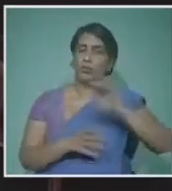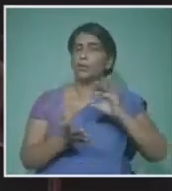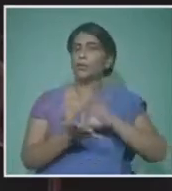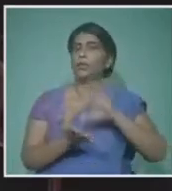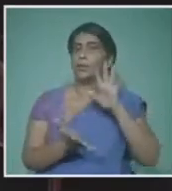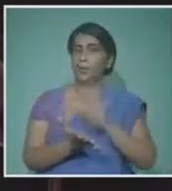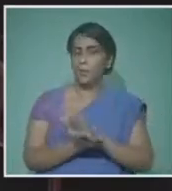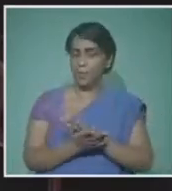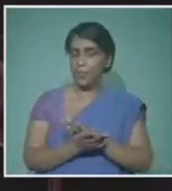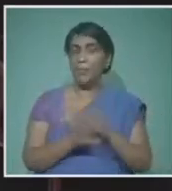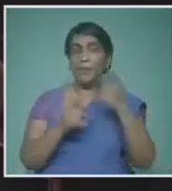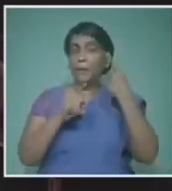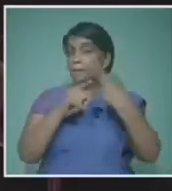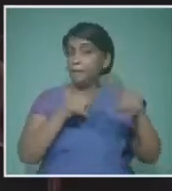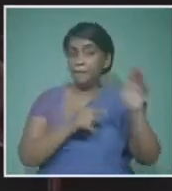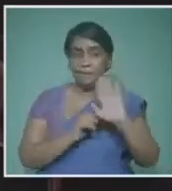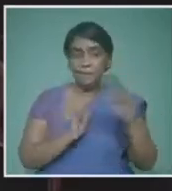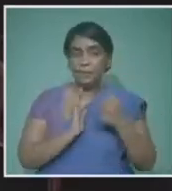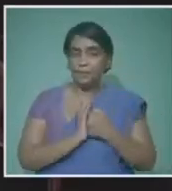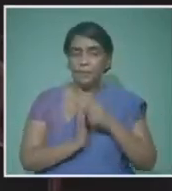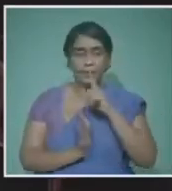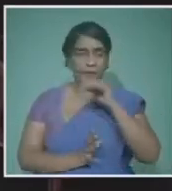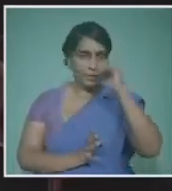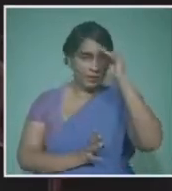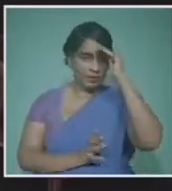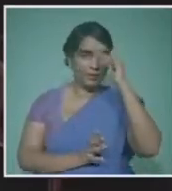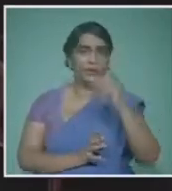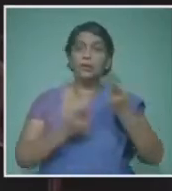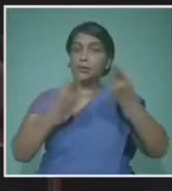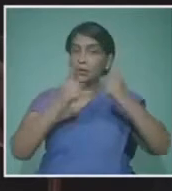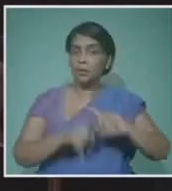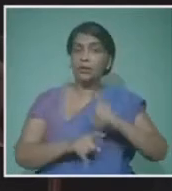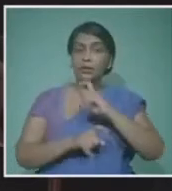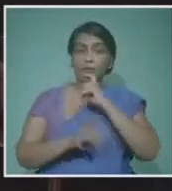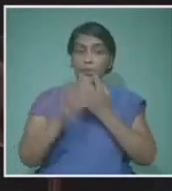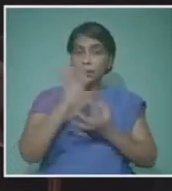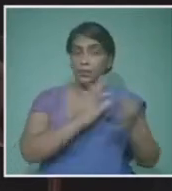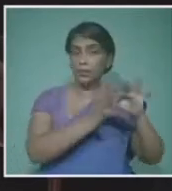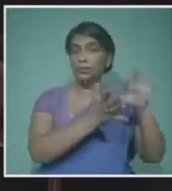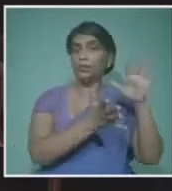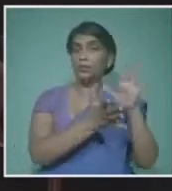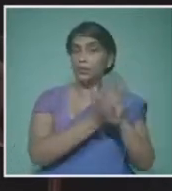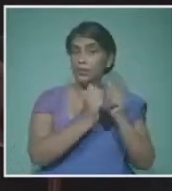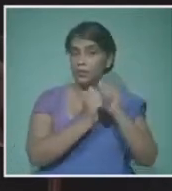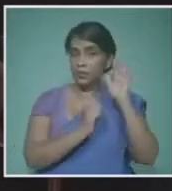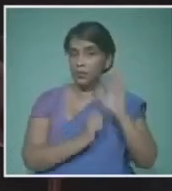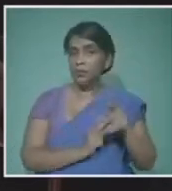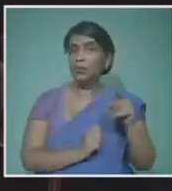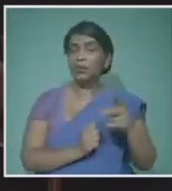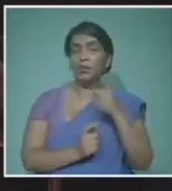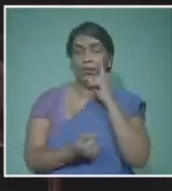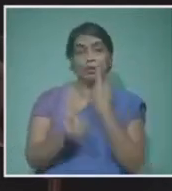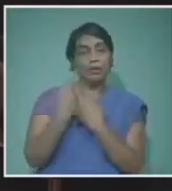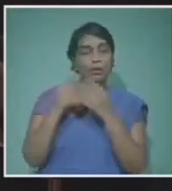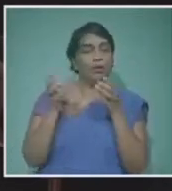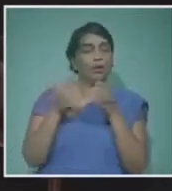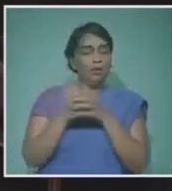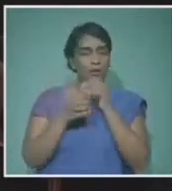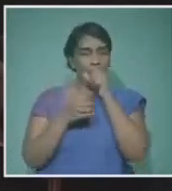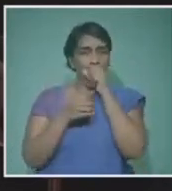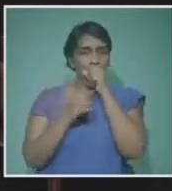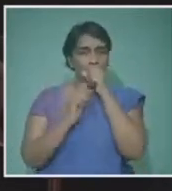තිබුණා. ඒ විතරක් නෙවෙයි ගරු නියෝජ්‍ය කතානායකතුමනි ඊළඟ නඩු පැවරීම සඳහා කටයුතු කරන පරීක්ෂණ ආයතන